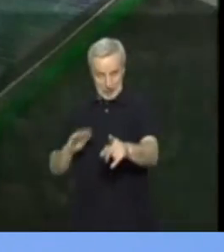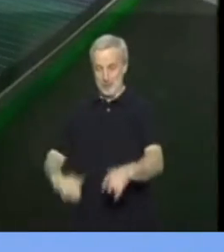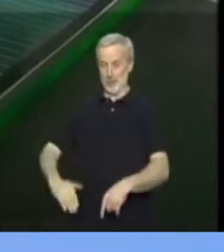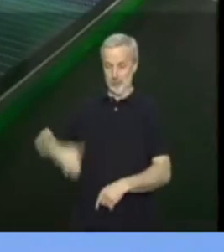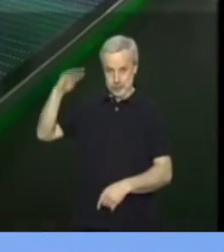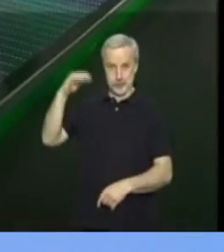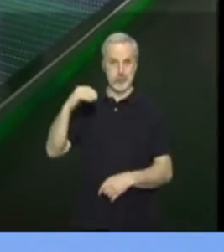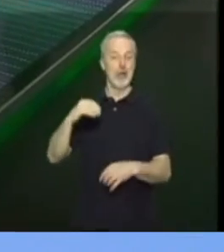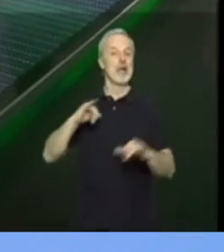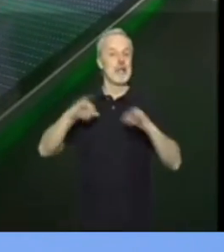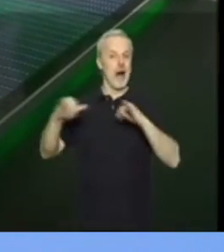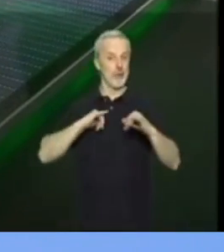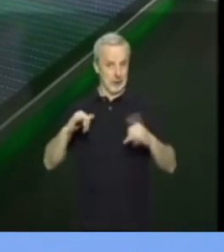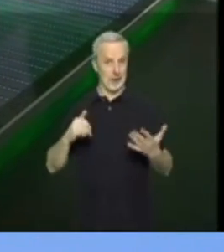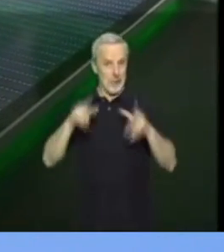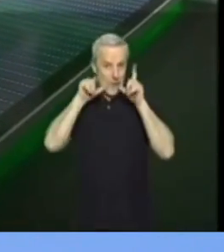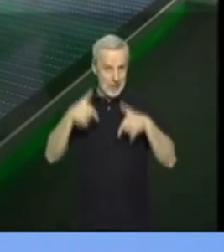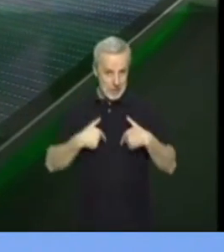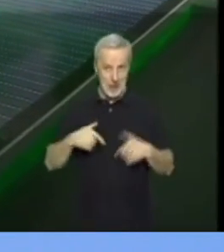ho vyzkoušel a teď jedete v autě?